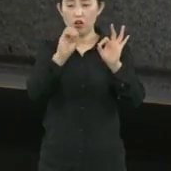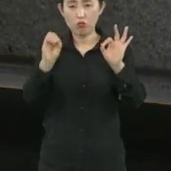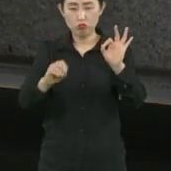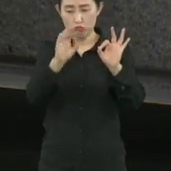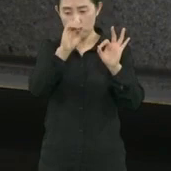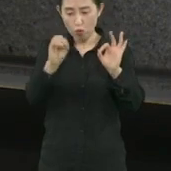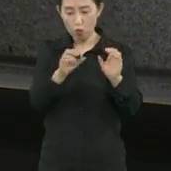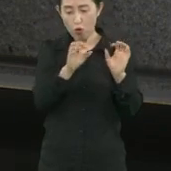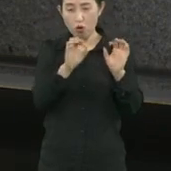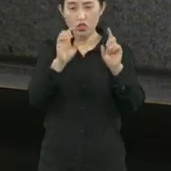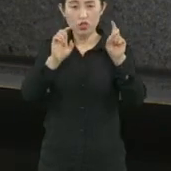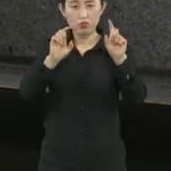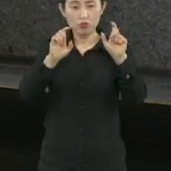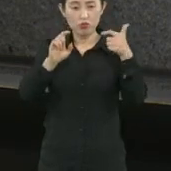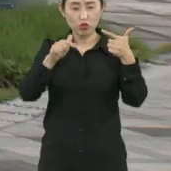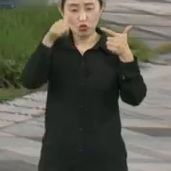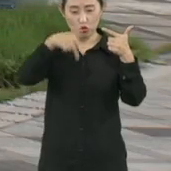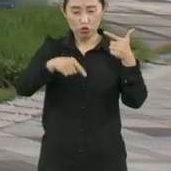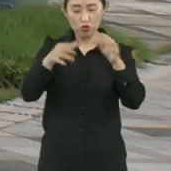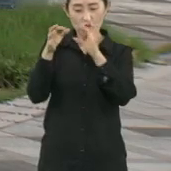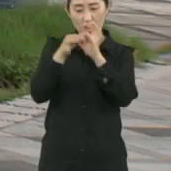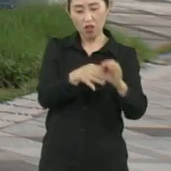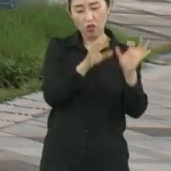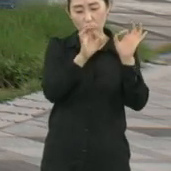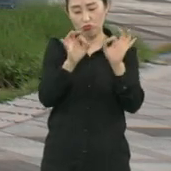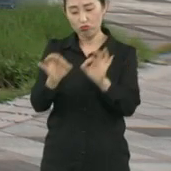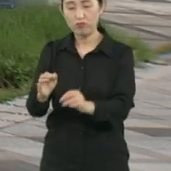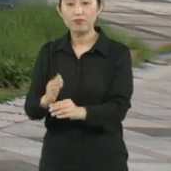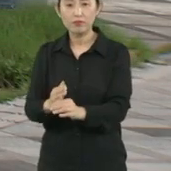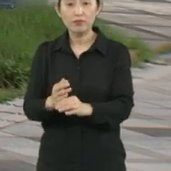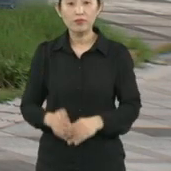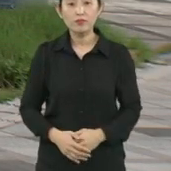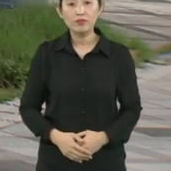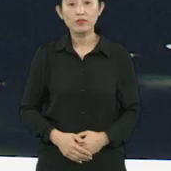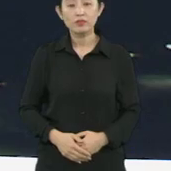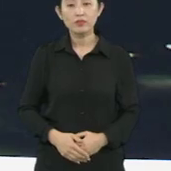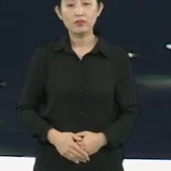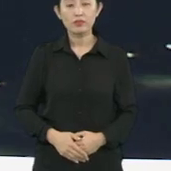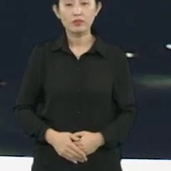등 16주 연속 하락 흐름이 이어지고 있습니다.